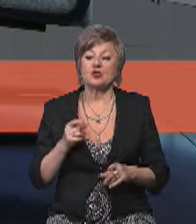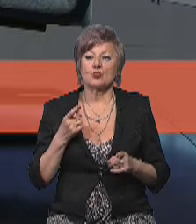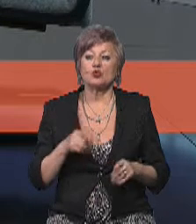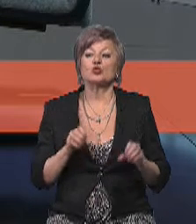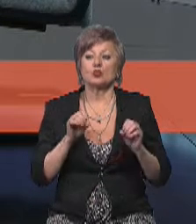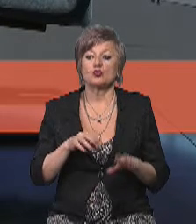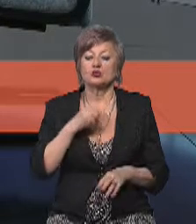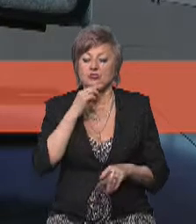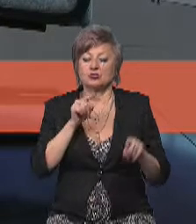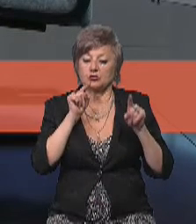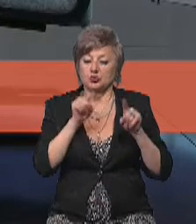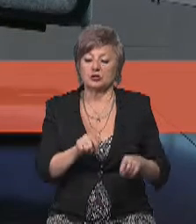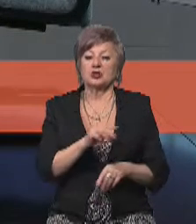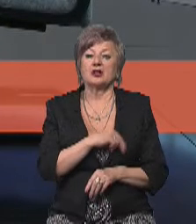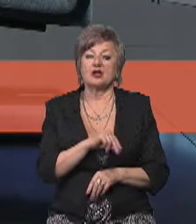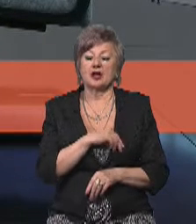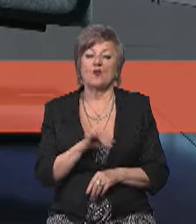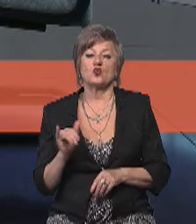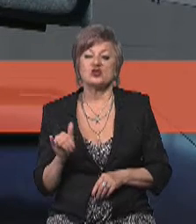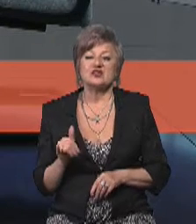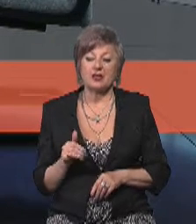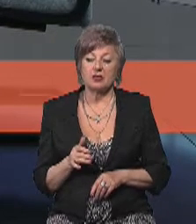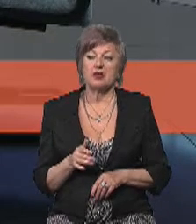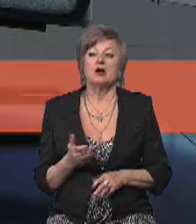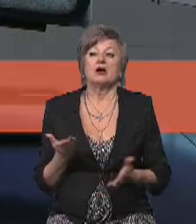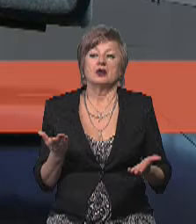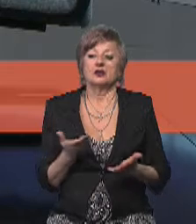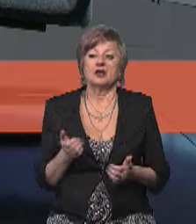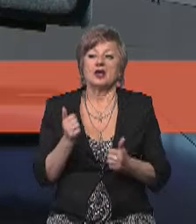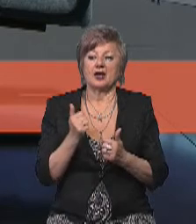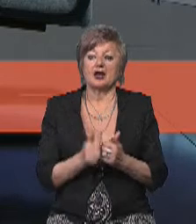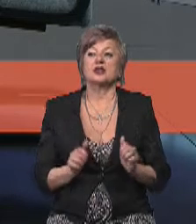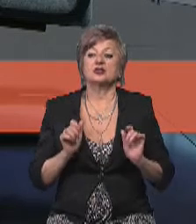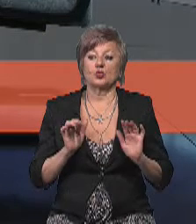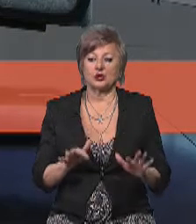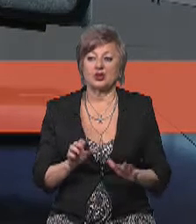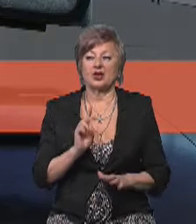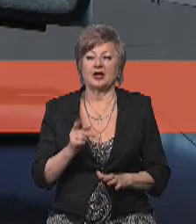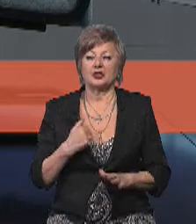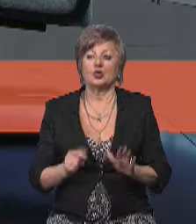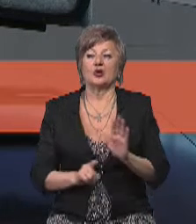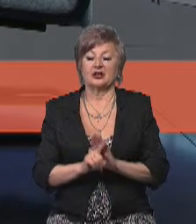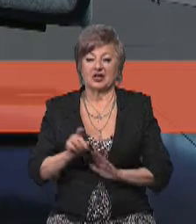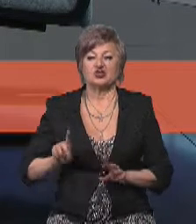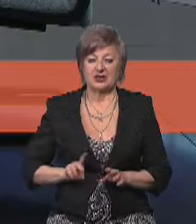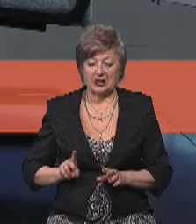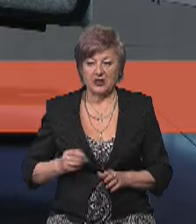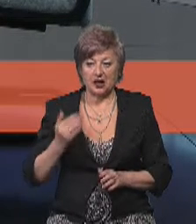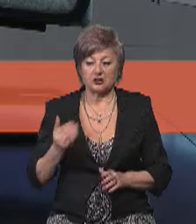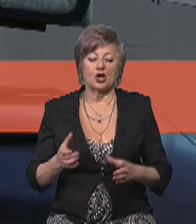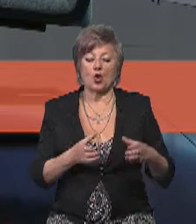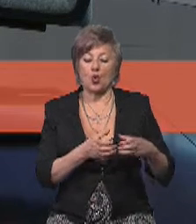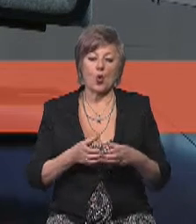вирішив зосередитись на роботі в університеті, де кожна справа, яку започатковує ректор,